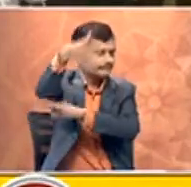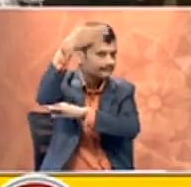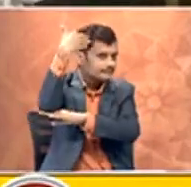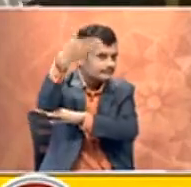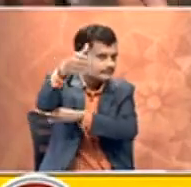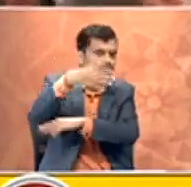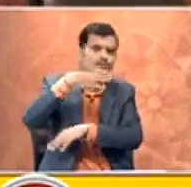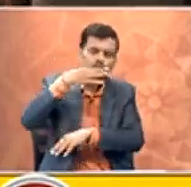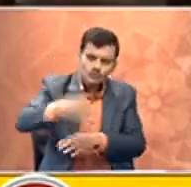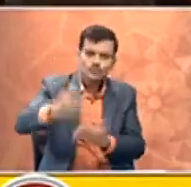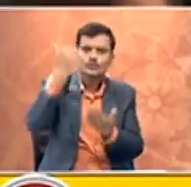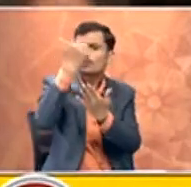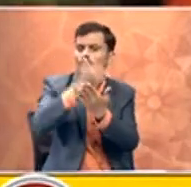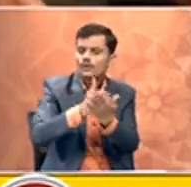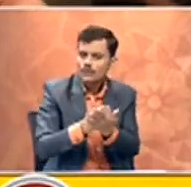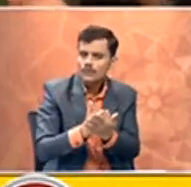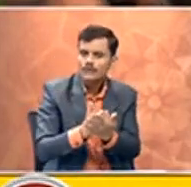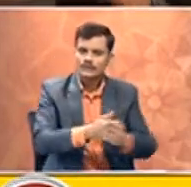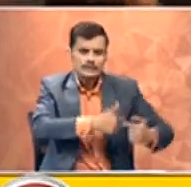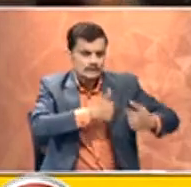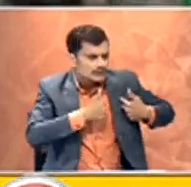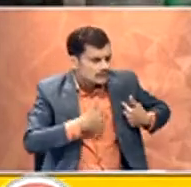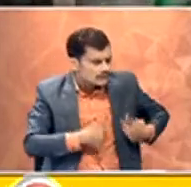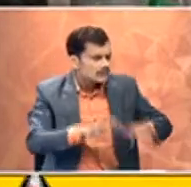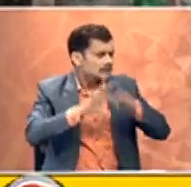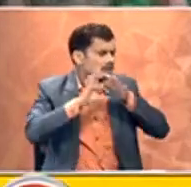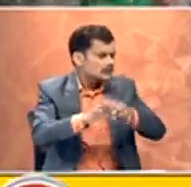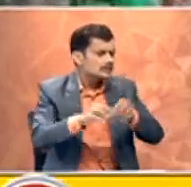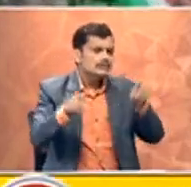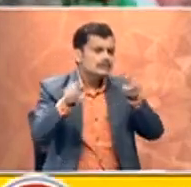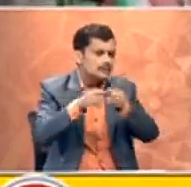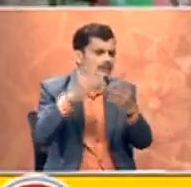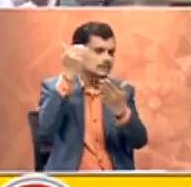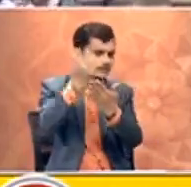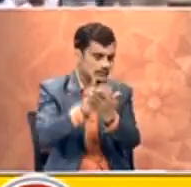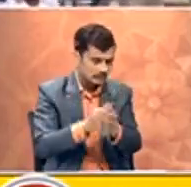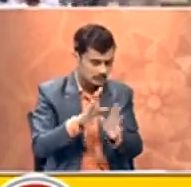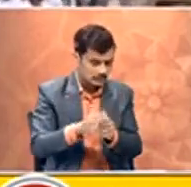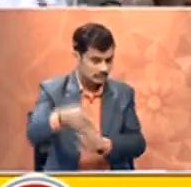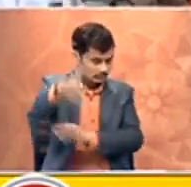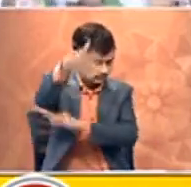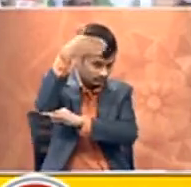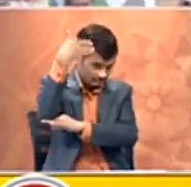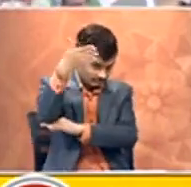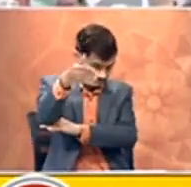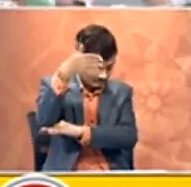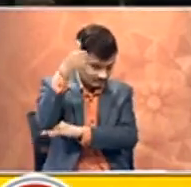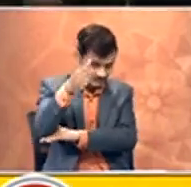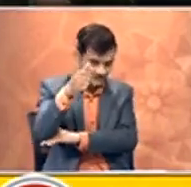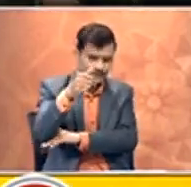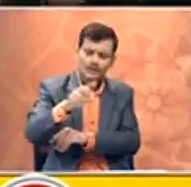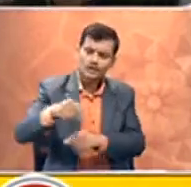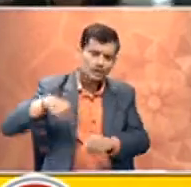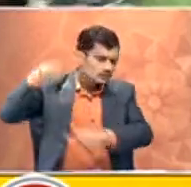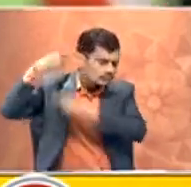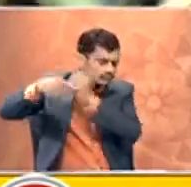में हर मन तिरंगा अभियान बना दिया। इस अभियान के दौरान कई रिकॉर्ड भी